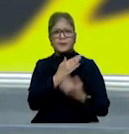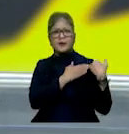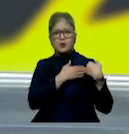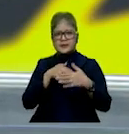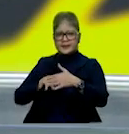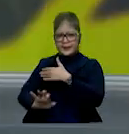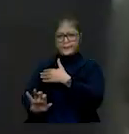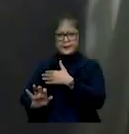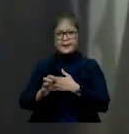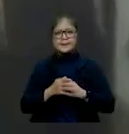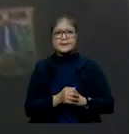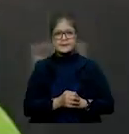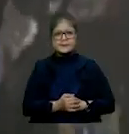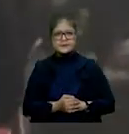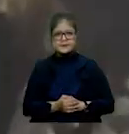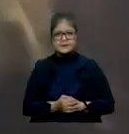petugas.